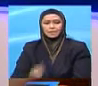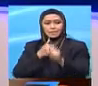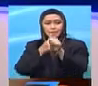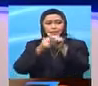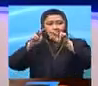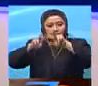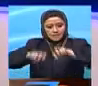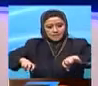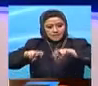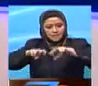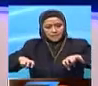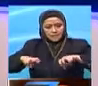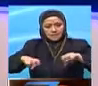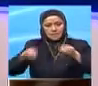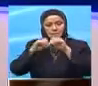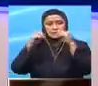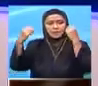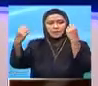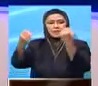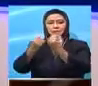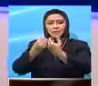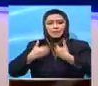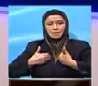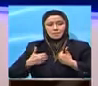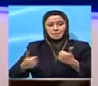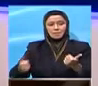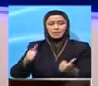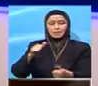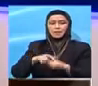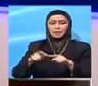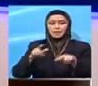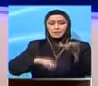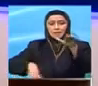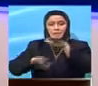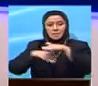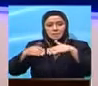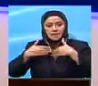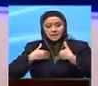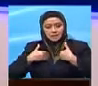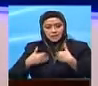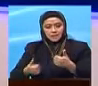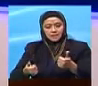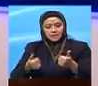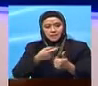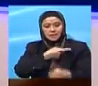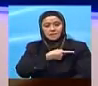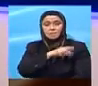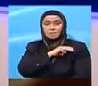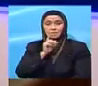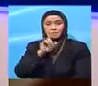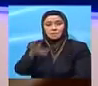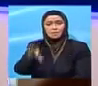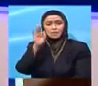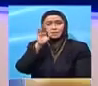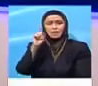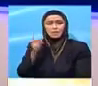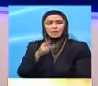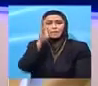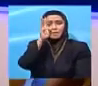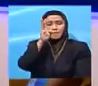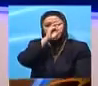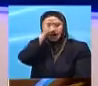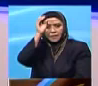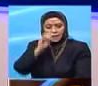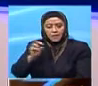Berdasarkan kajian Badan Kesihatan dan Morbiditi Kebangsaan di bawah Kementerian Kesihatan mendapati hanya 6% rakyat